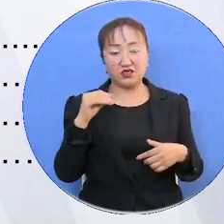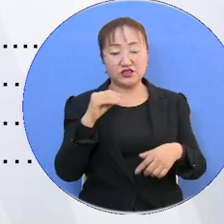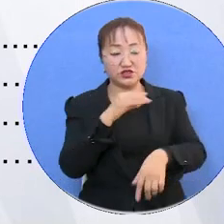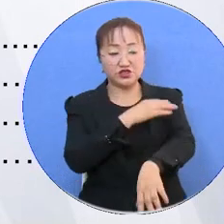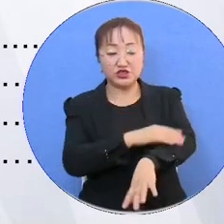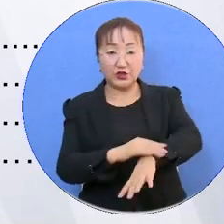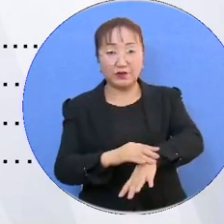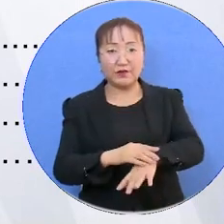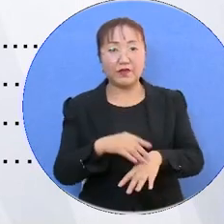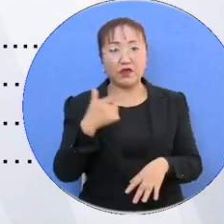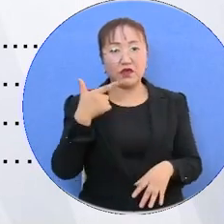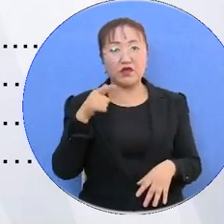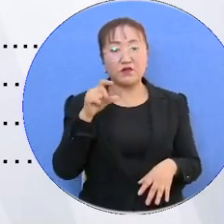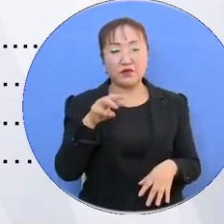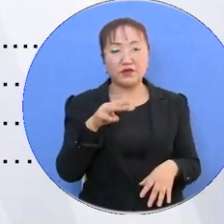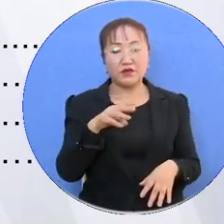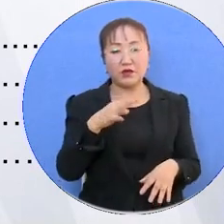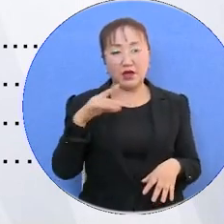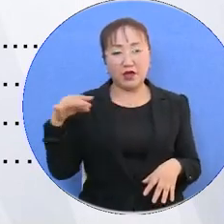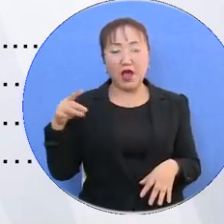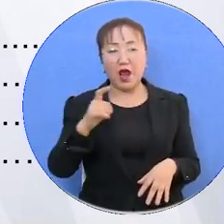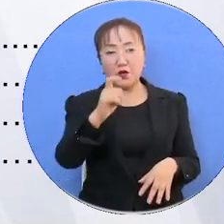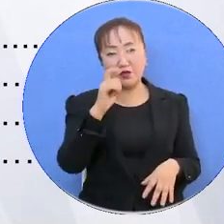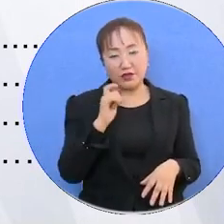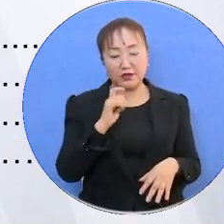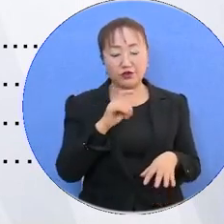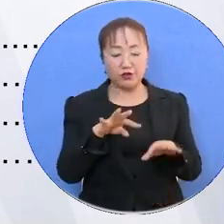юу гэдэг юм бол гих мэтлэн ингээд хариулаад бичээрэй хүүхдүүдээ.